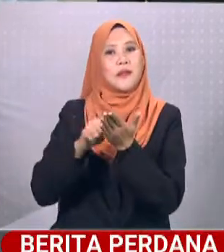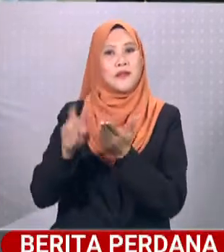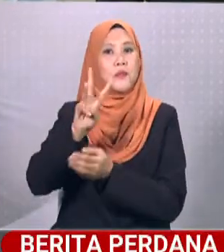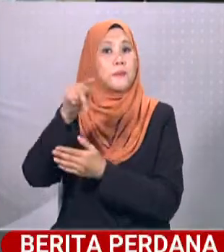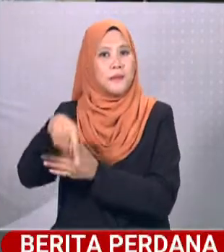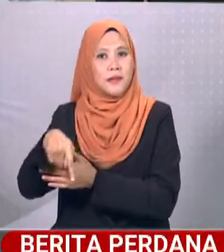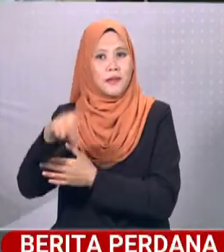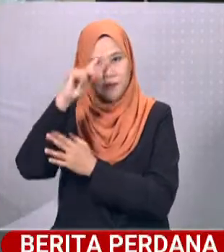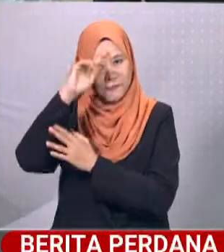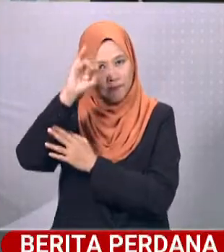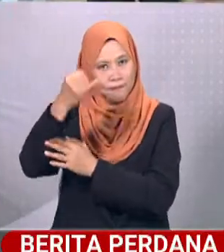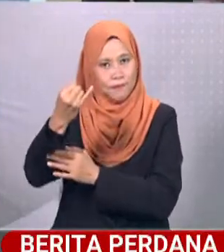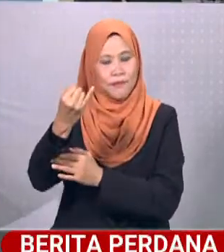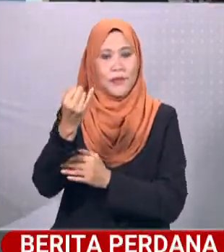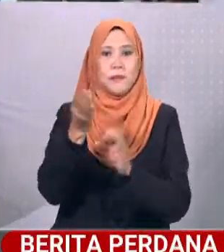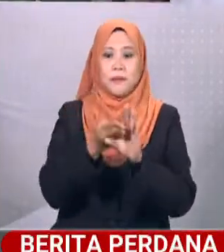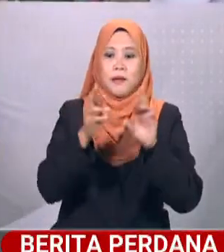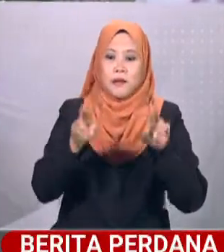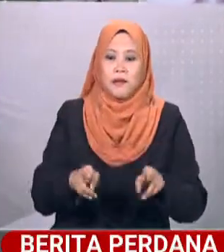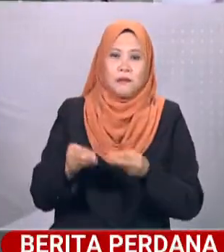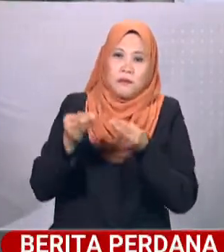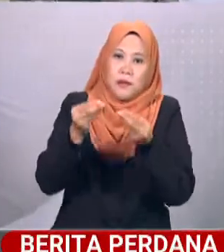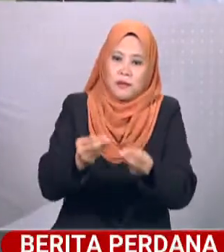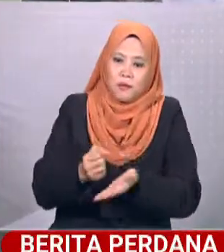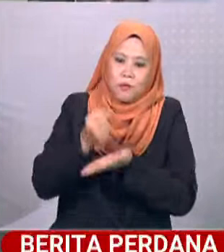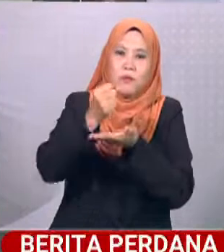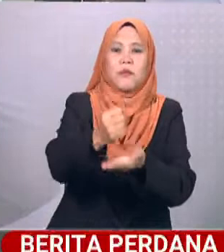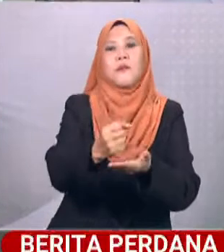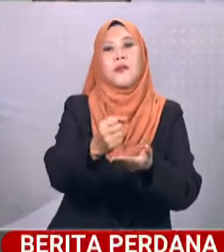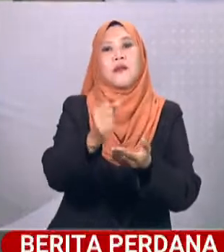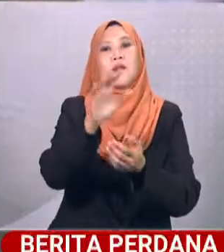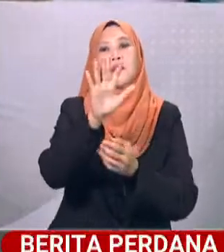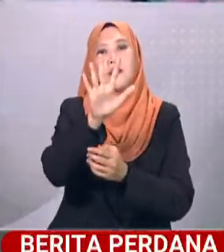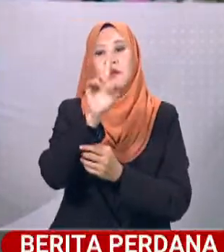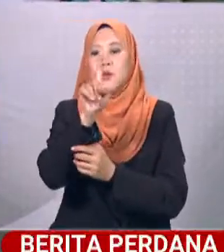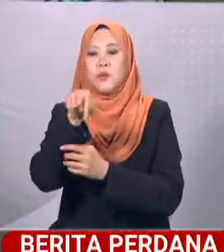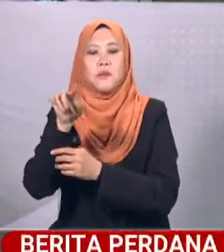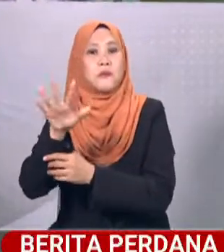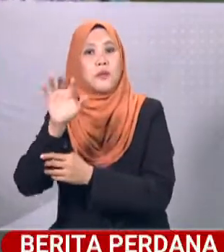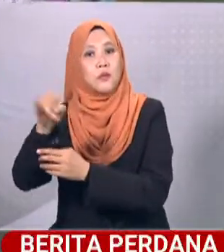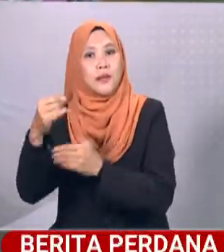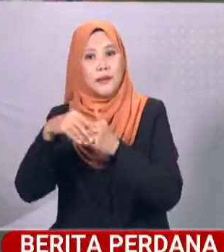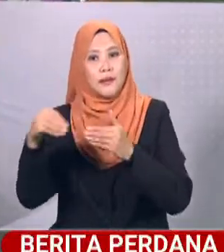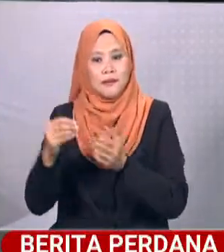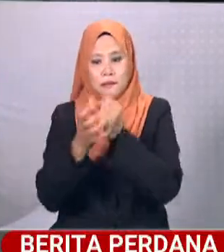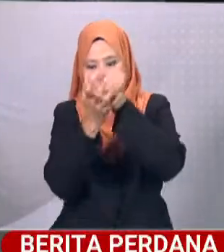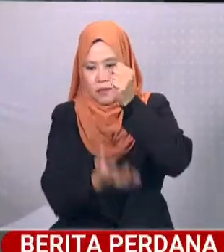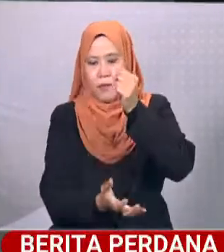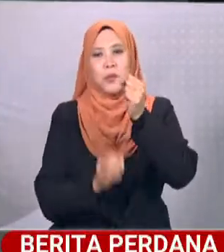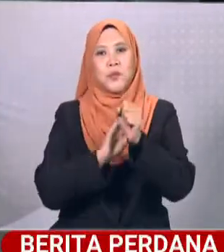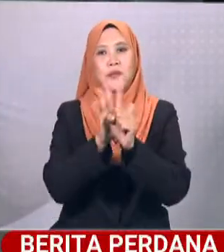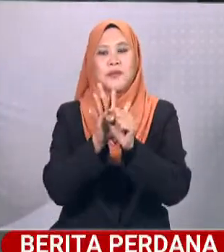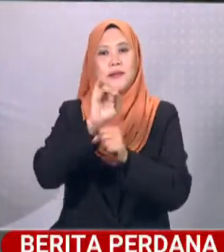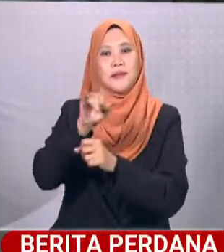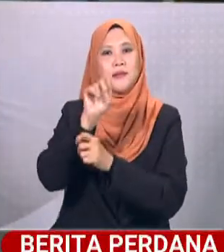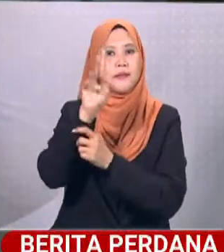Persekutuan di Putrajaya. Bank Rakyat turut menyerahkan sumbangan RM1.5 juta kepada Tabung Musaadah COVID-19